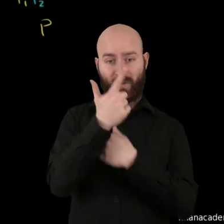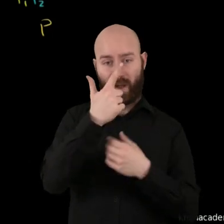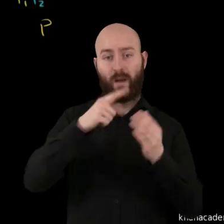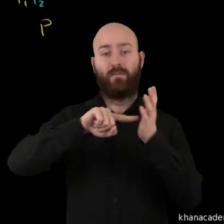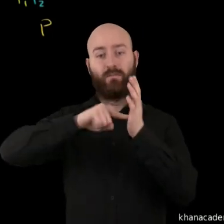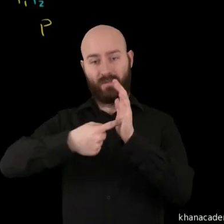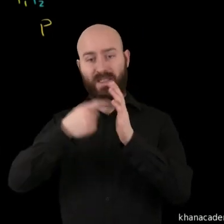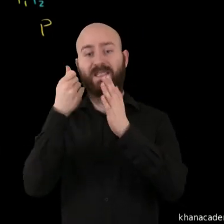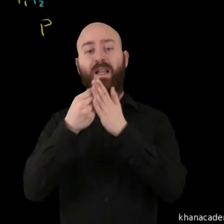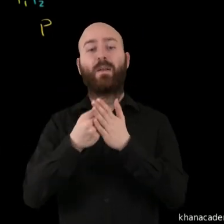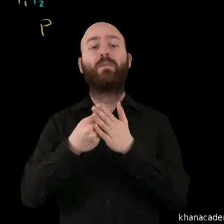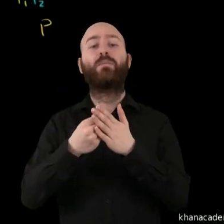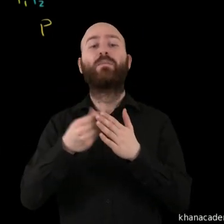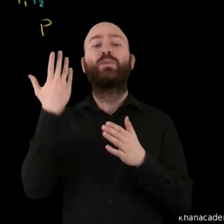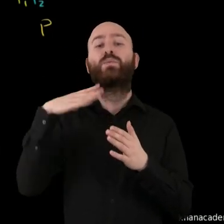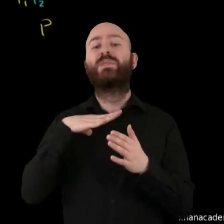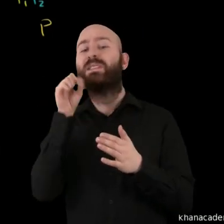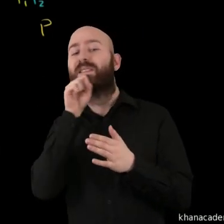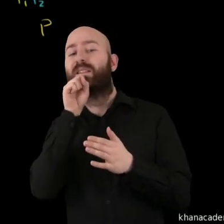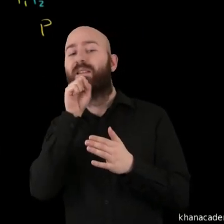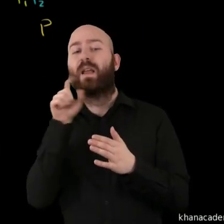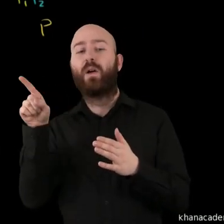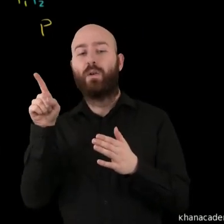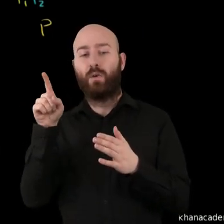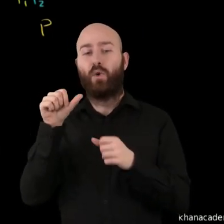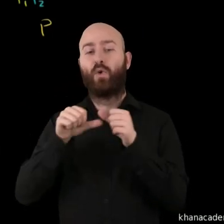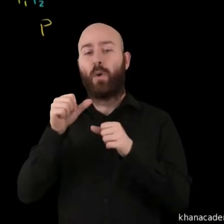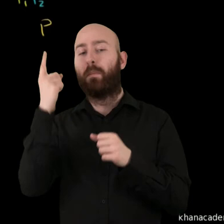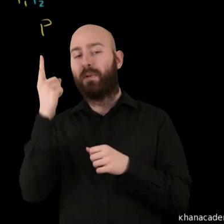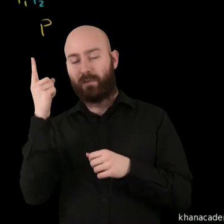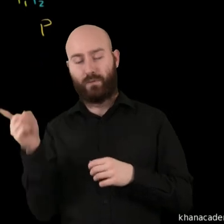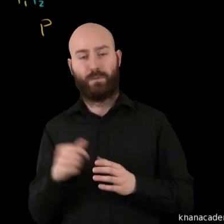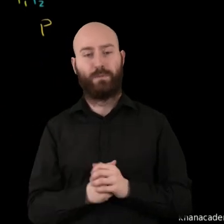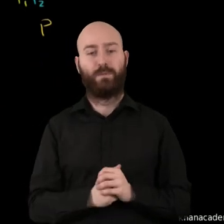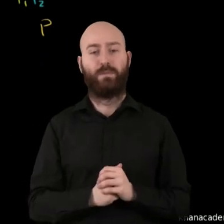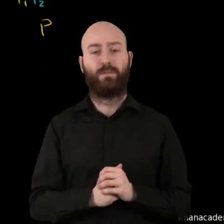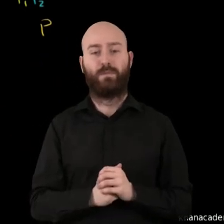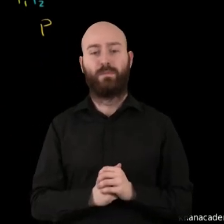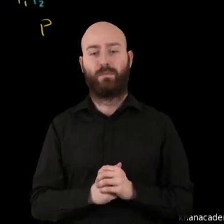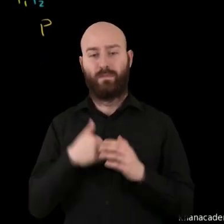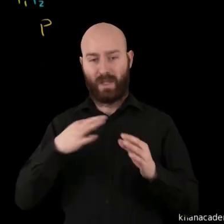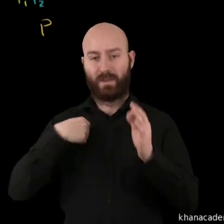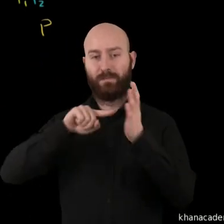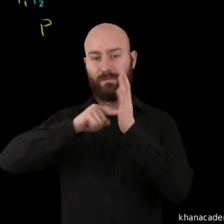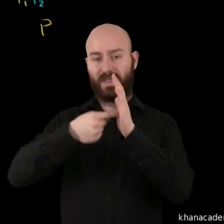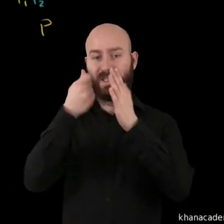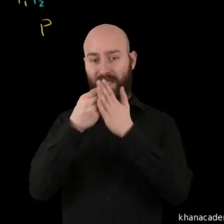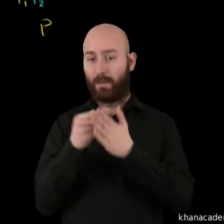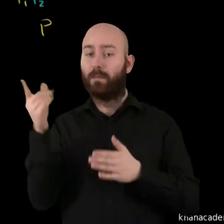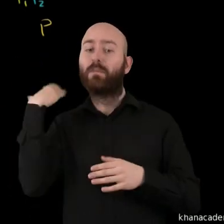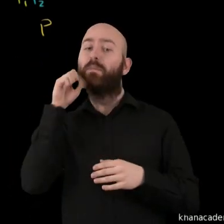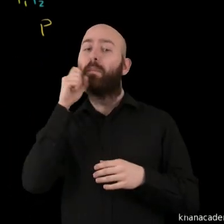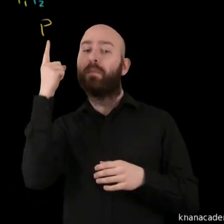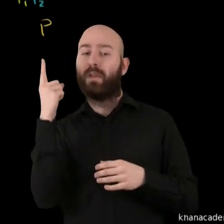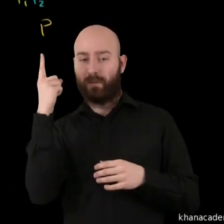Tę ilość, 2182 funty, pomnożę przez cenę w roku pierwszym. Pomnożę to przez cenę